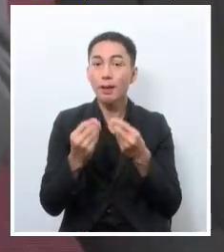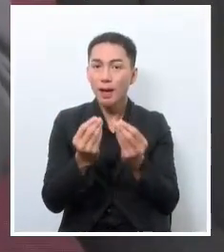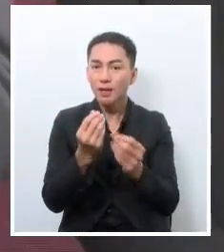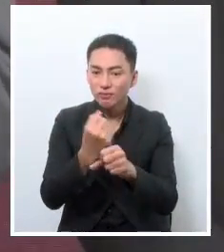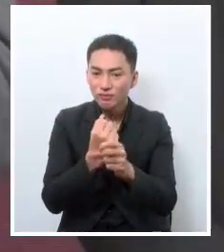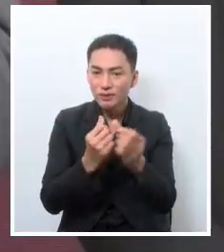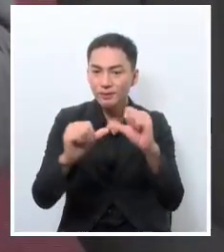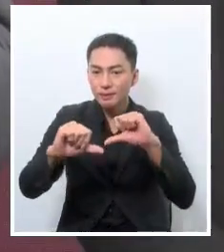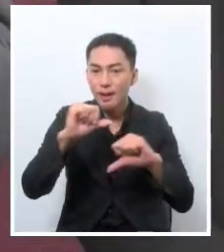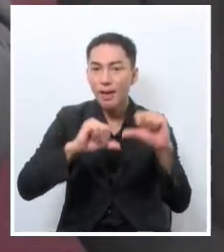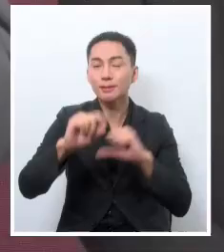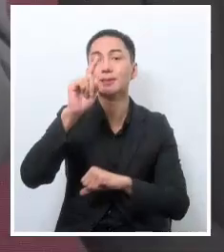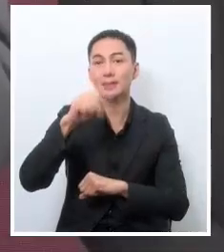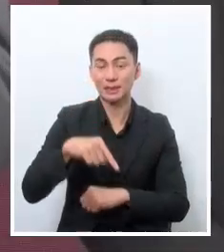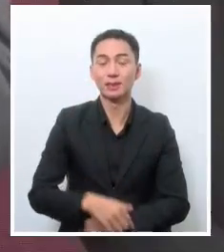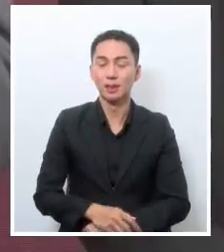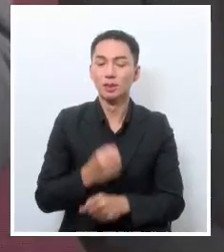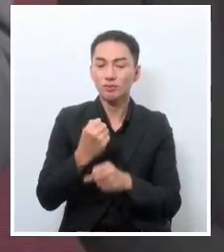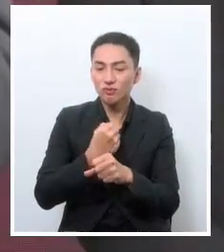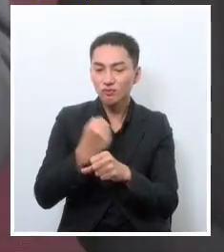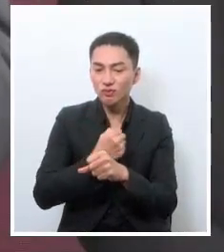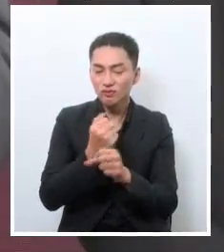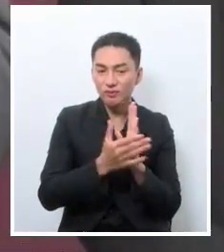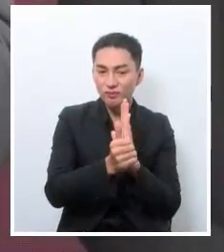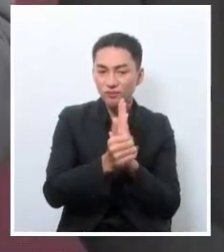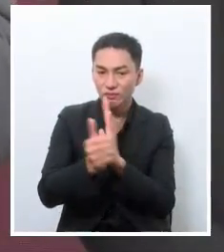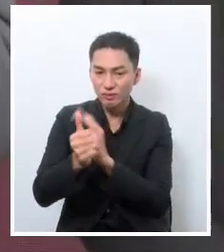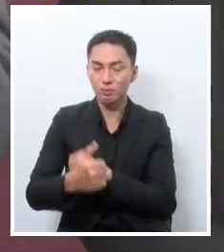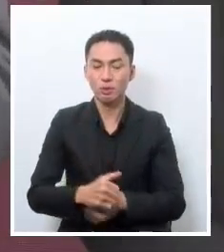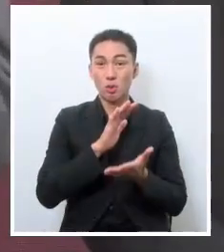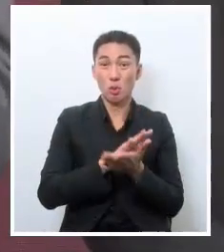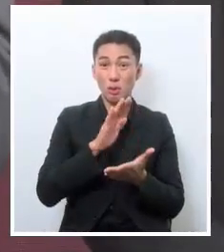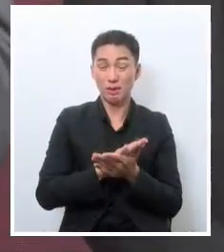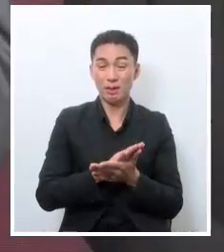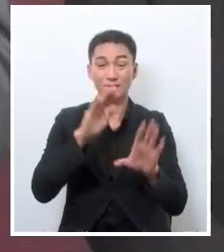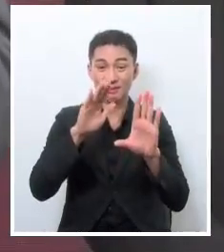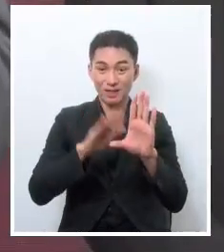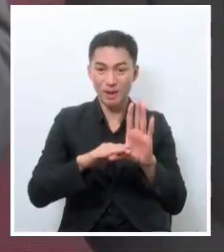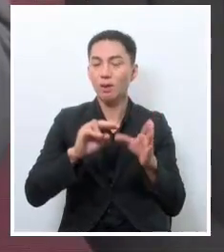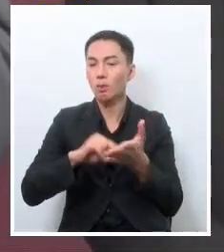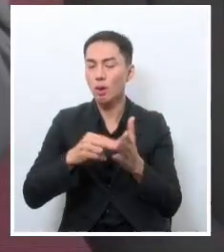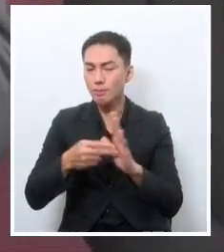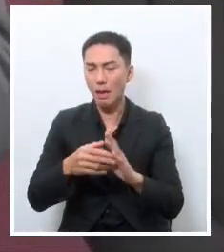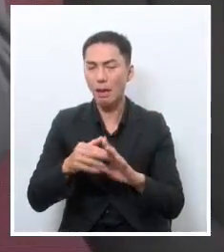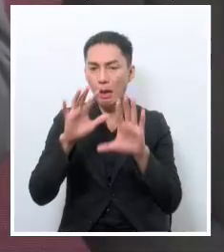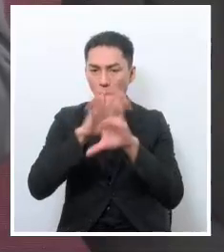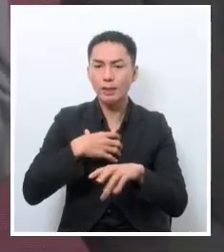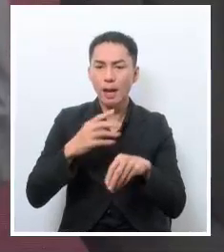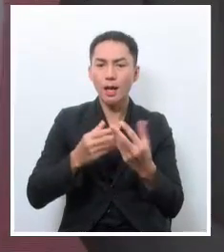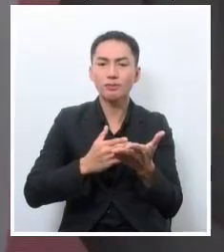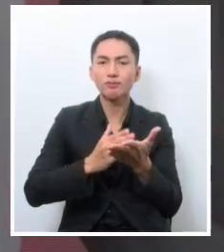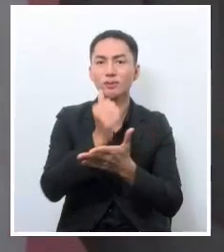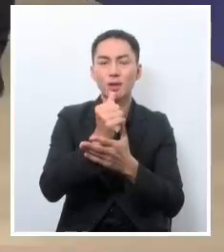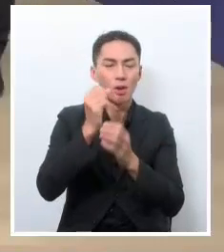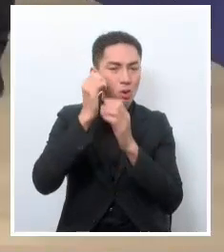ทักษะนะครับแล้วก็อย่างที่ทุกโรเรียนมาครับก็คือมีเป้าหมายเพื่ออยากให้เด็กมีส่วนหนึ่งเพราะเด็กเมีความฝันแล้วก็สาต่อความฝันแล้วก็ส่งต่อ